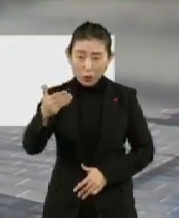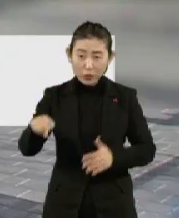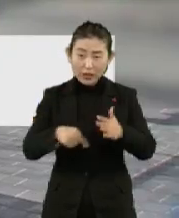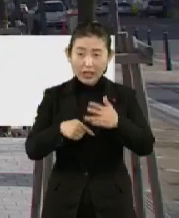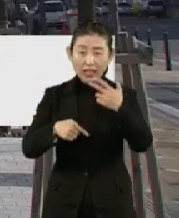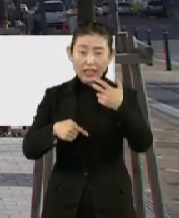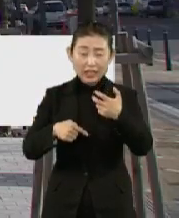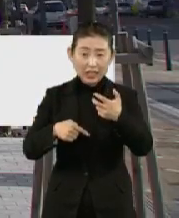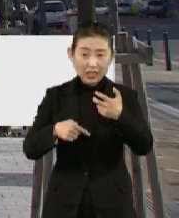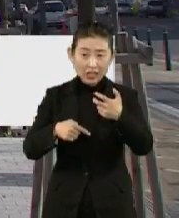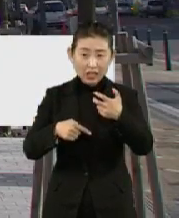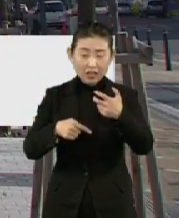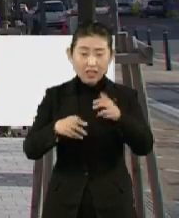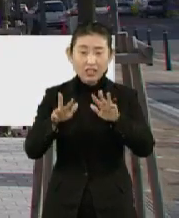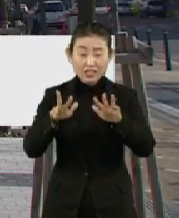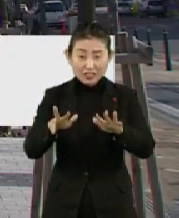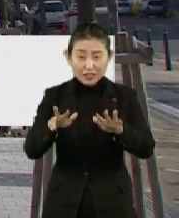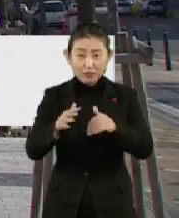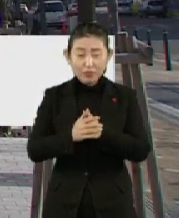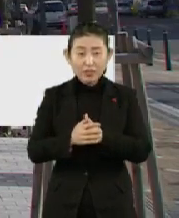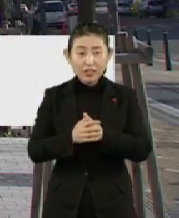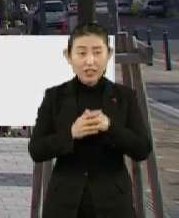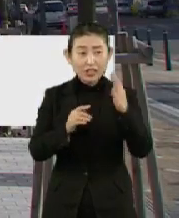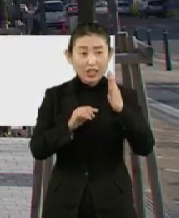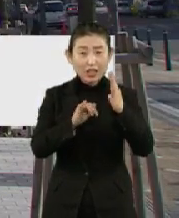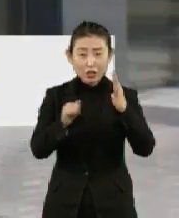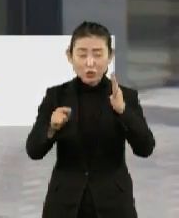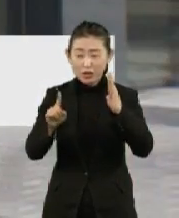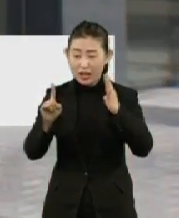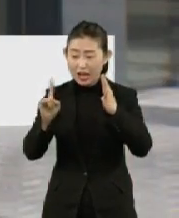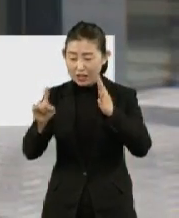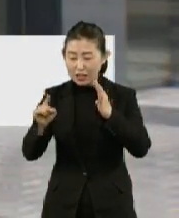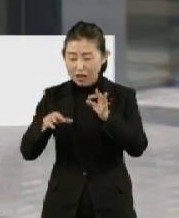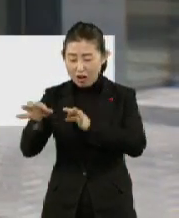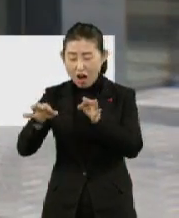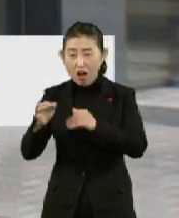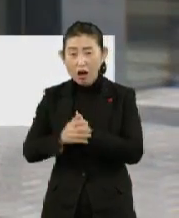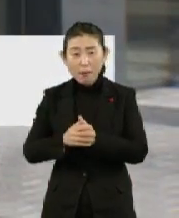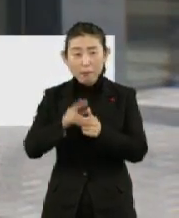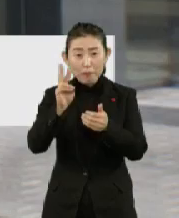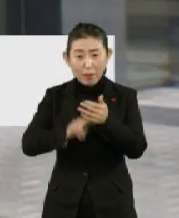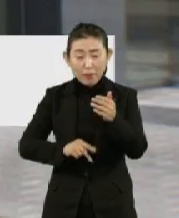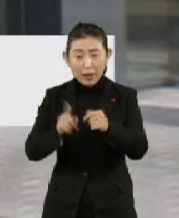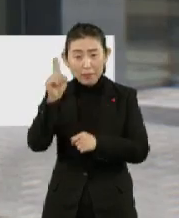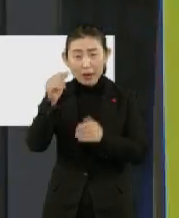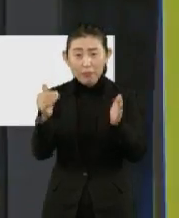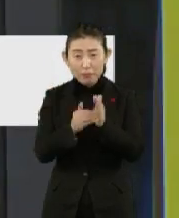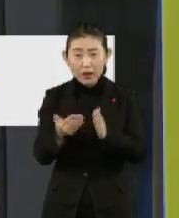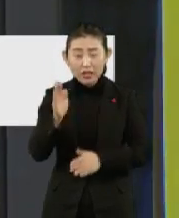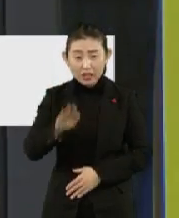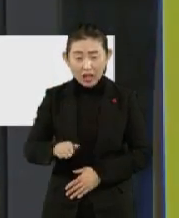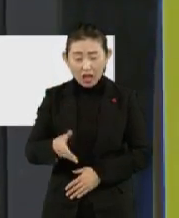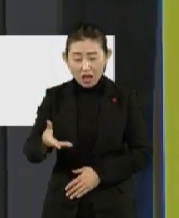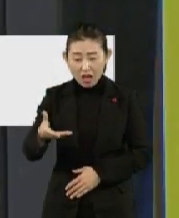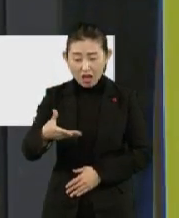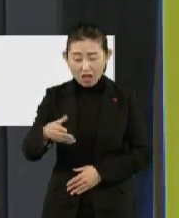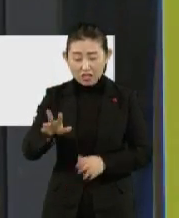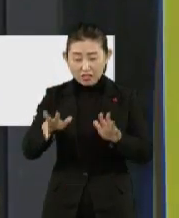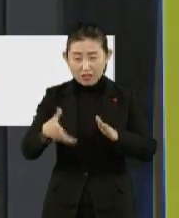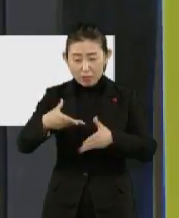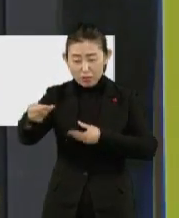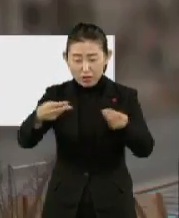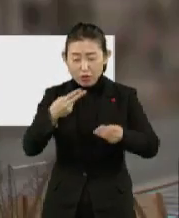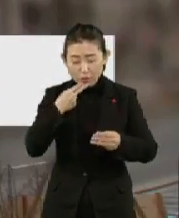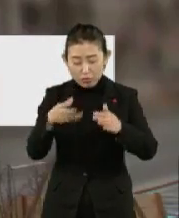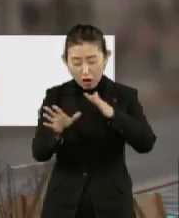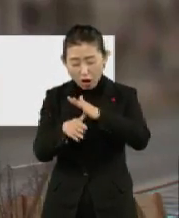입점 상가는 196개로 4가구의 점포가 1개꼴, 분양은 100% 됐지만 임대가 안 돼 공실이